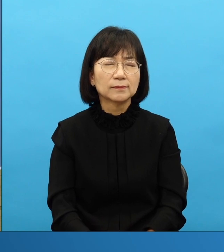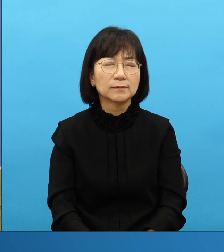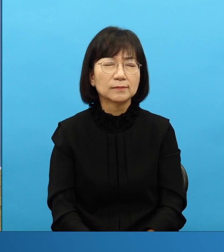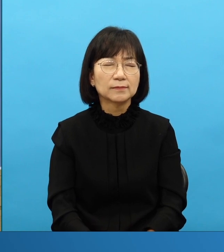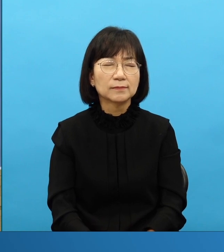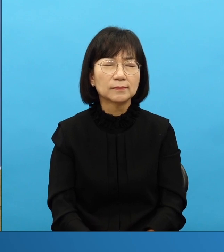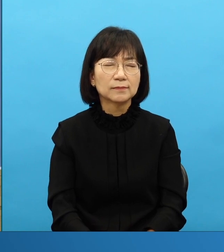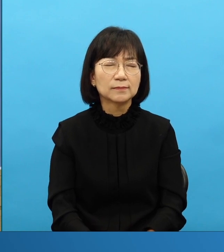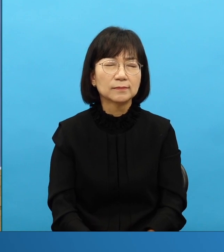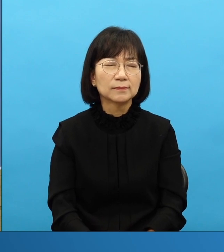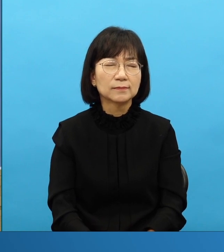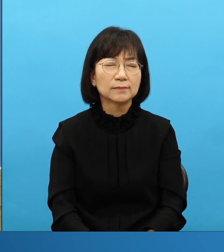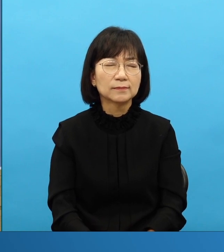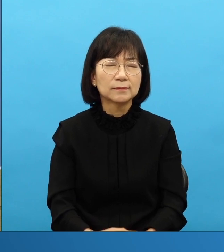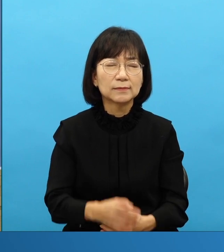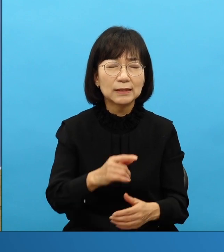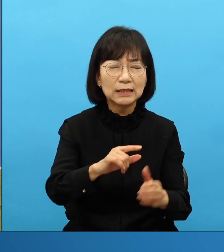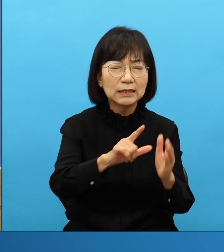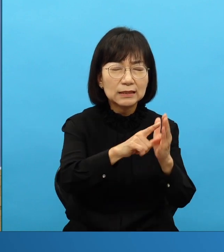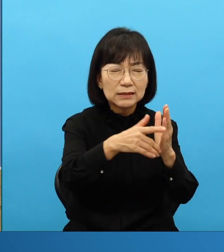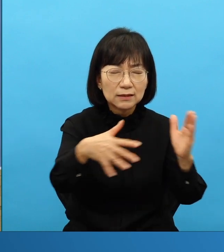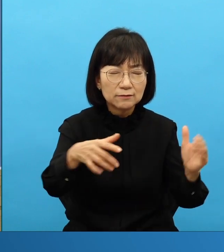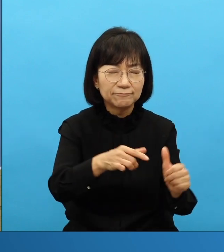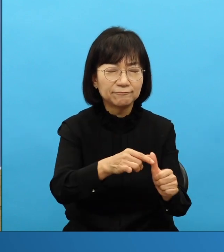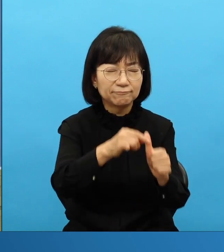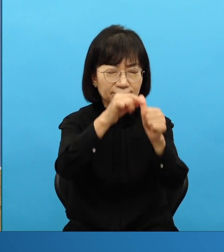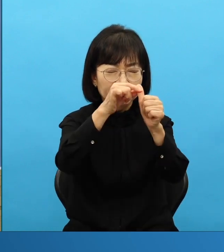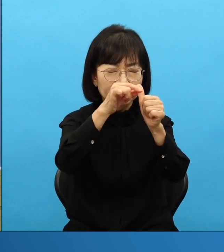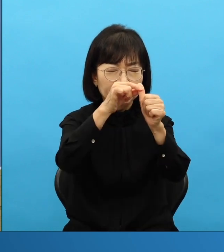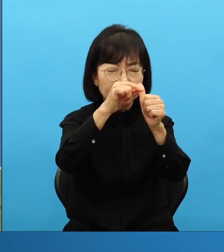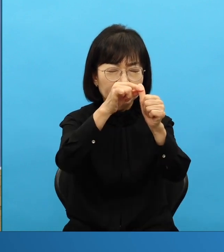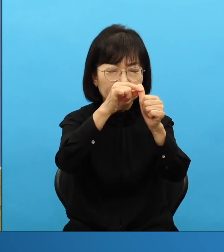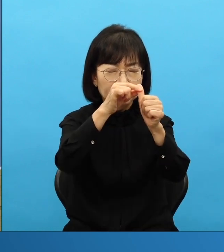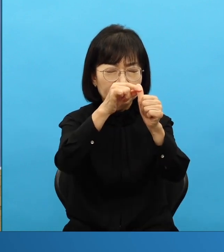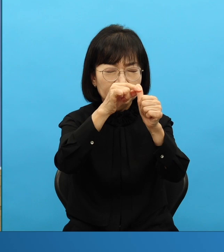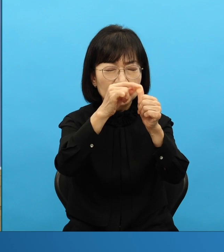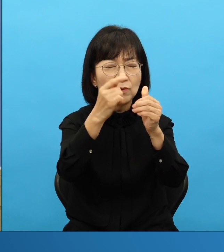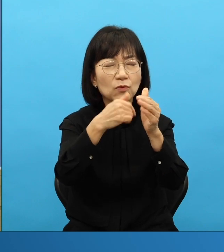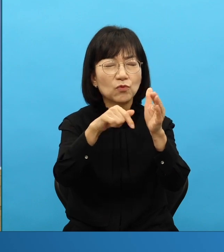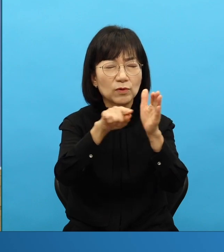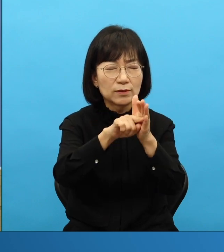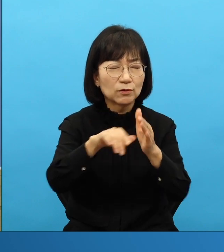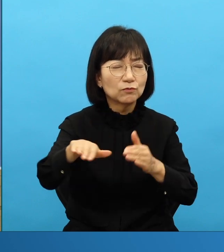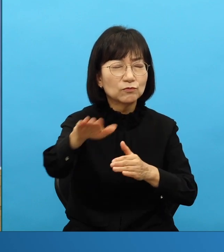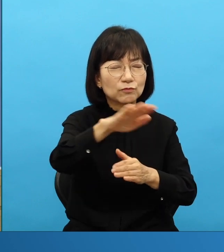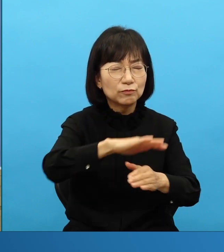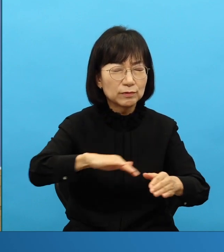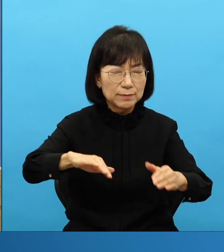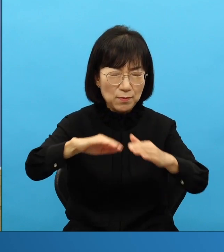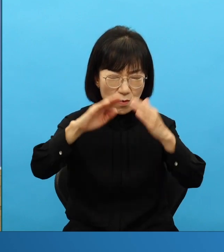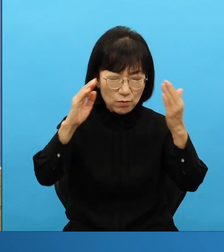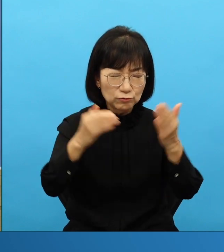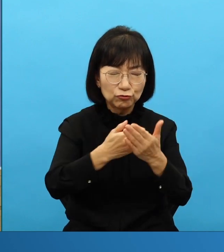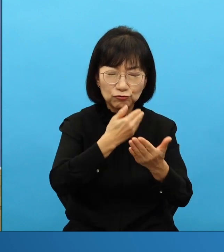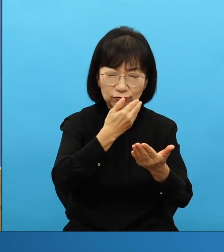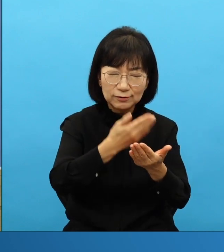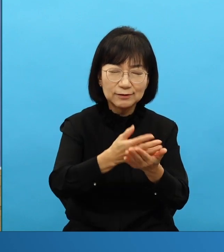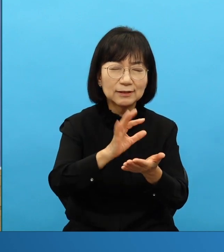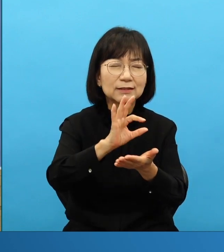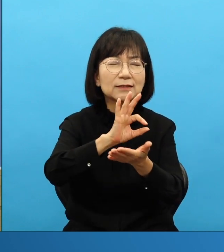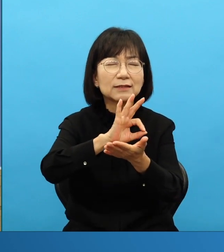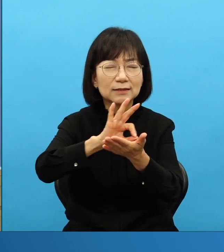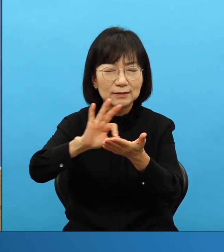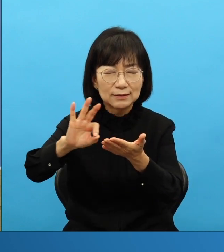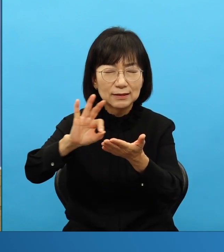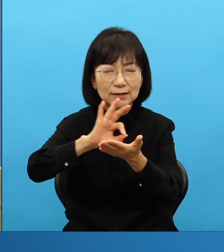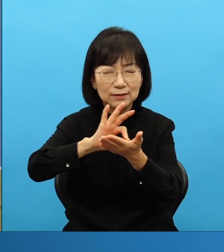our family members here 이 한 today. 시대에 살리는 소중한 일에 우리 모두가 다 귀하게 쓰임받는 역사 이루어 주옵소서. May you allow them to be